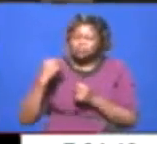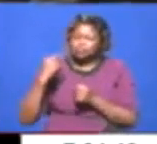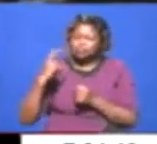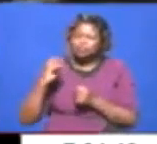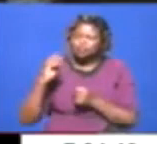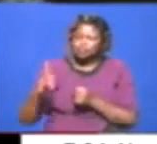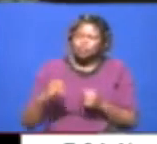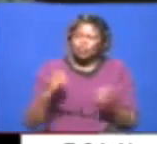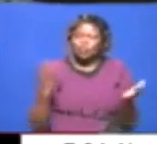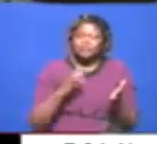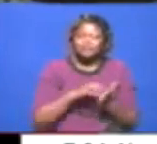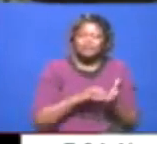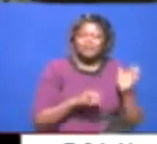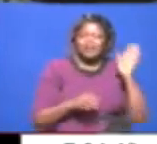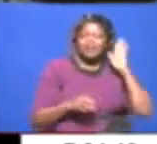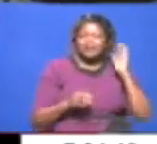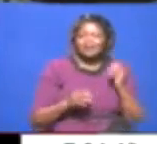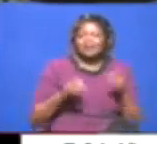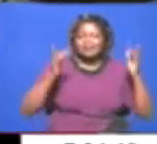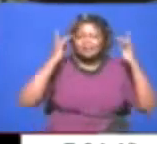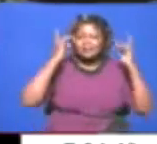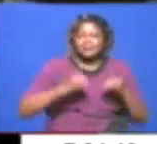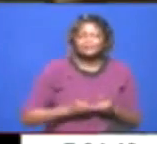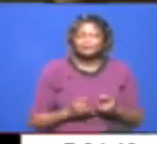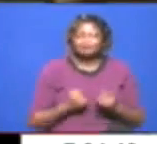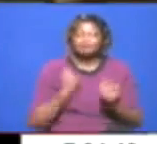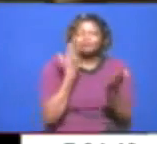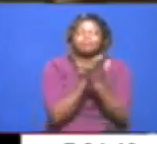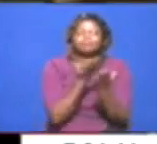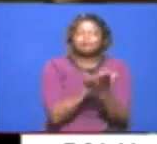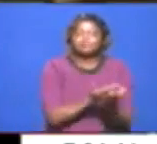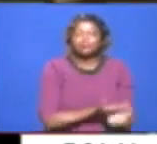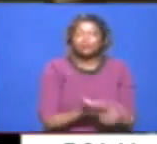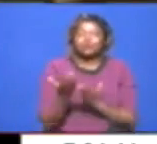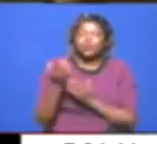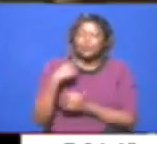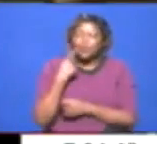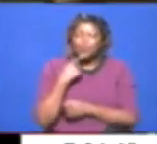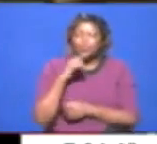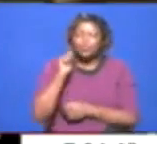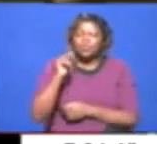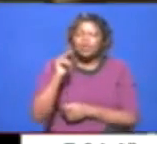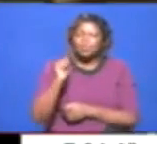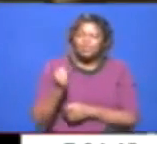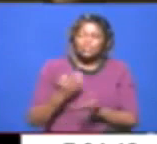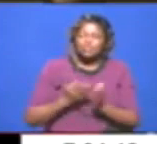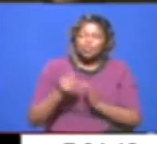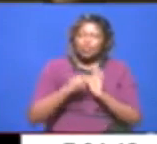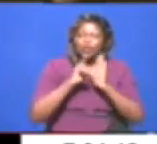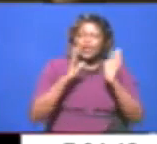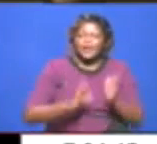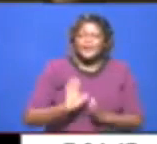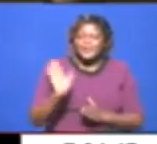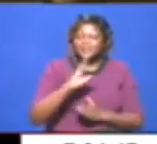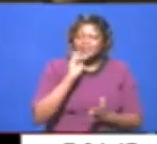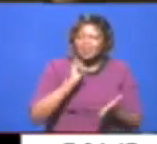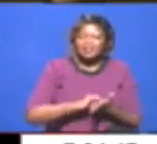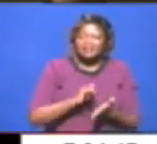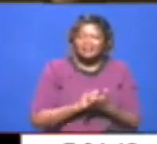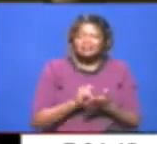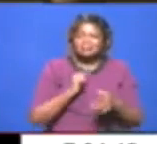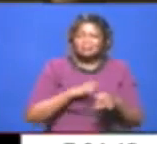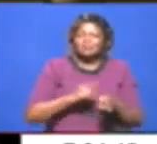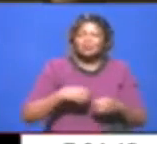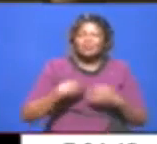hiyo itasikilizwa. Rufaa hiyo iliwasilishwa na Enoch Aura kupitia kwa wakili wake akisema kwamba muda